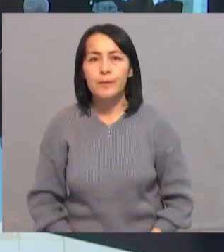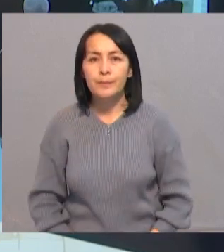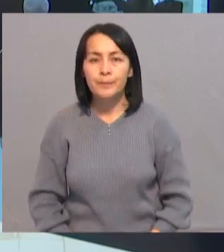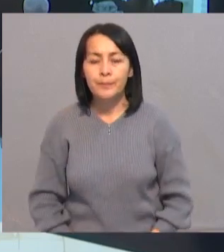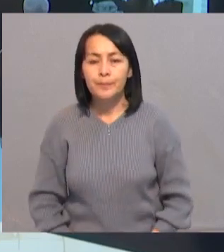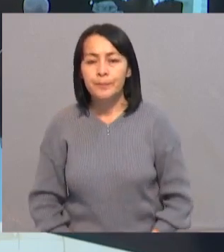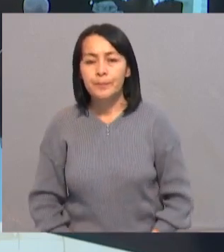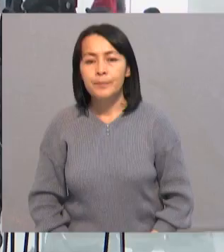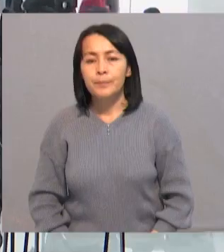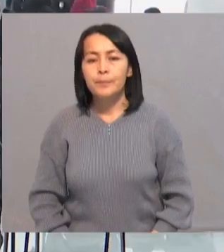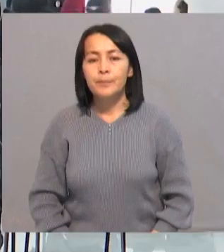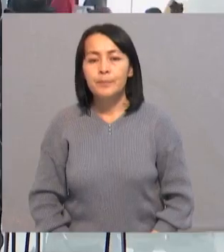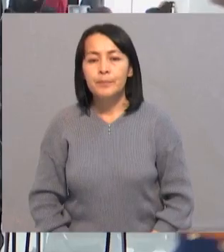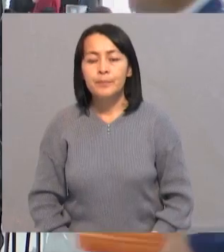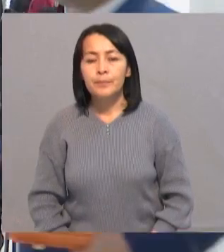көрейік.